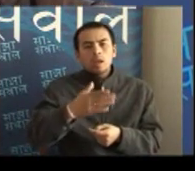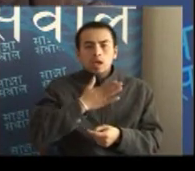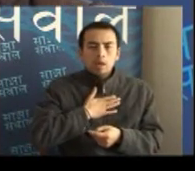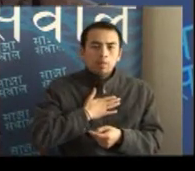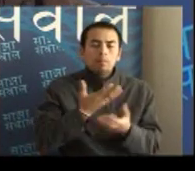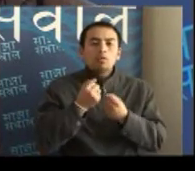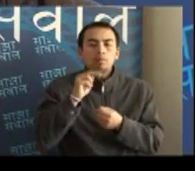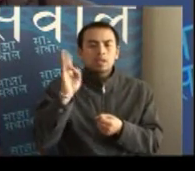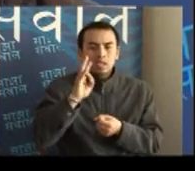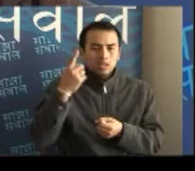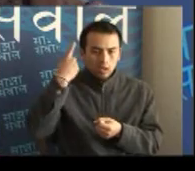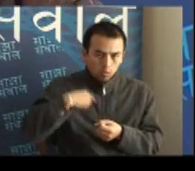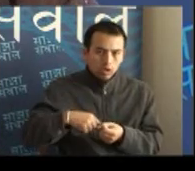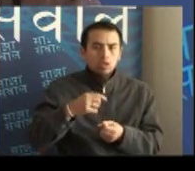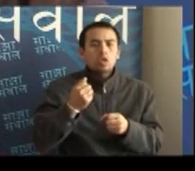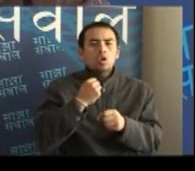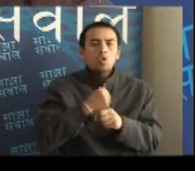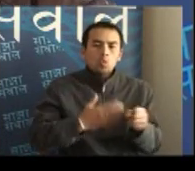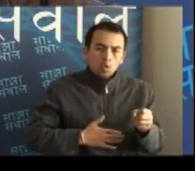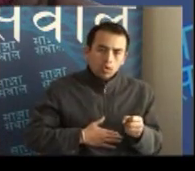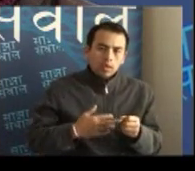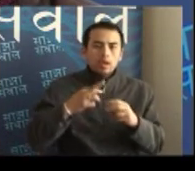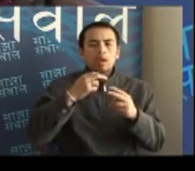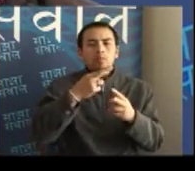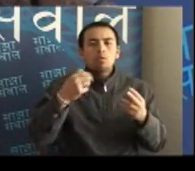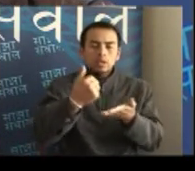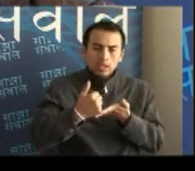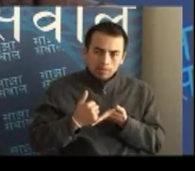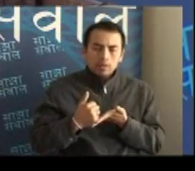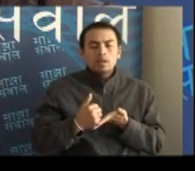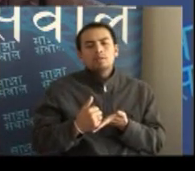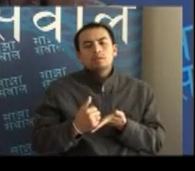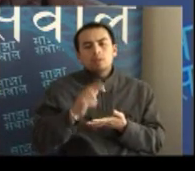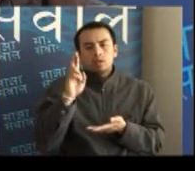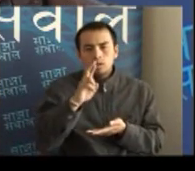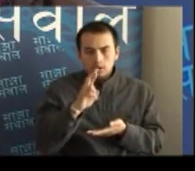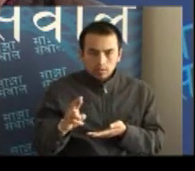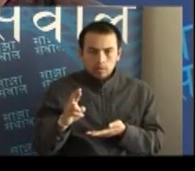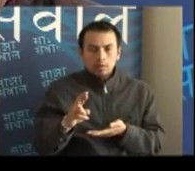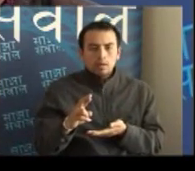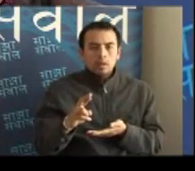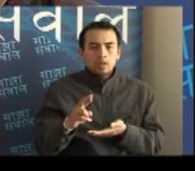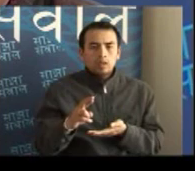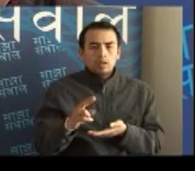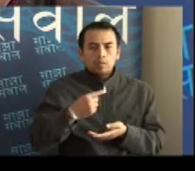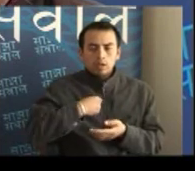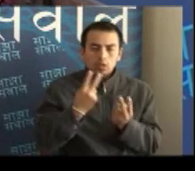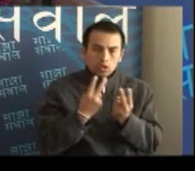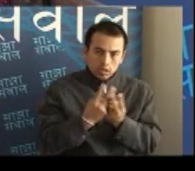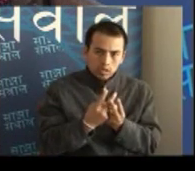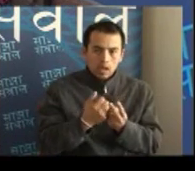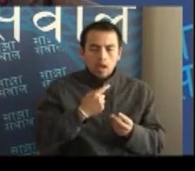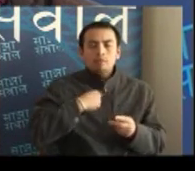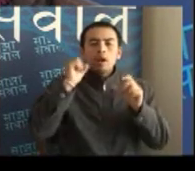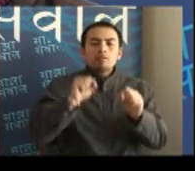हामीले आउनुपर्ने भनेको शिक्षा स्वास्थ्य रोजगार पुनर्स्थापना भौतिक सामग्री अनि त्यसै सहयोगी र अनि फेरि हाम्रो मलाई जस्तै